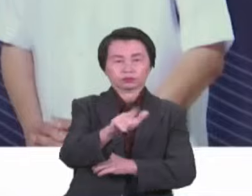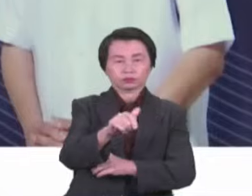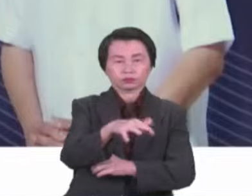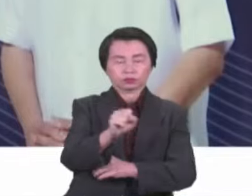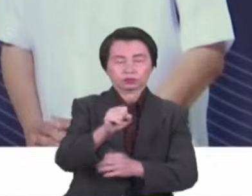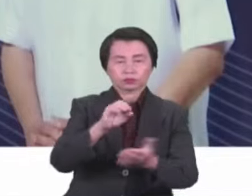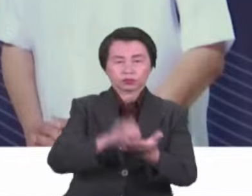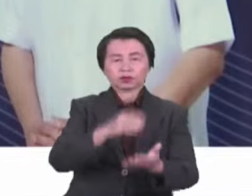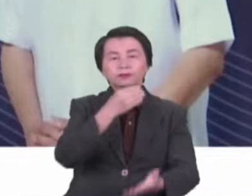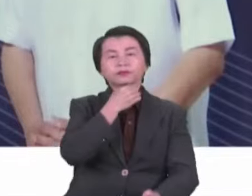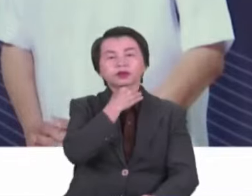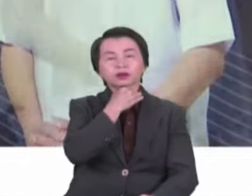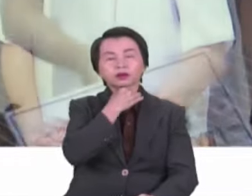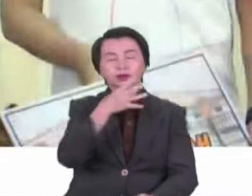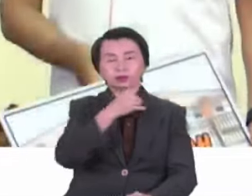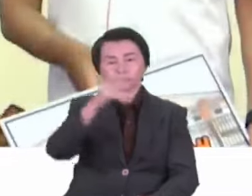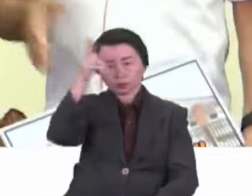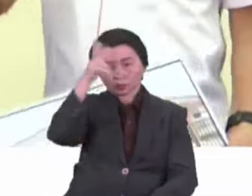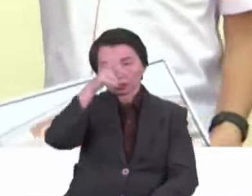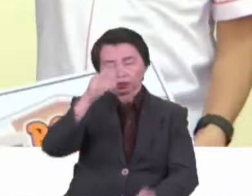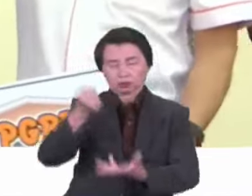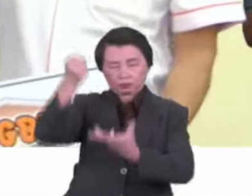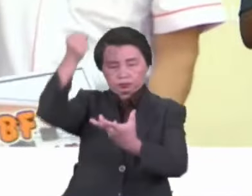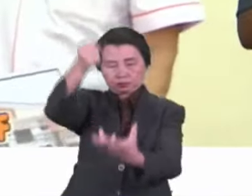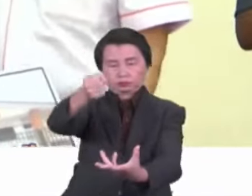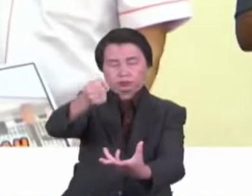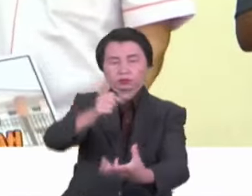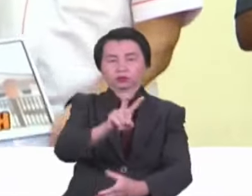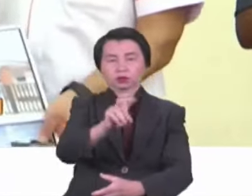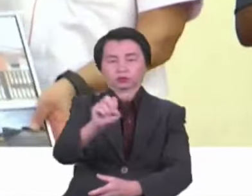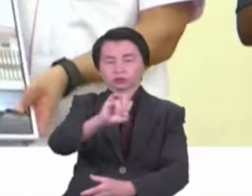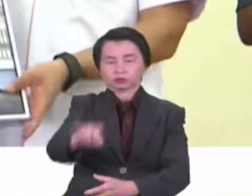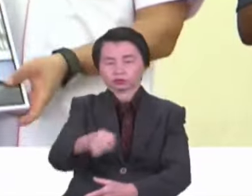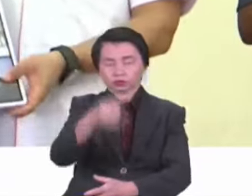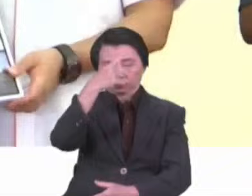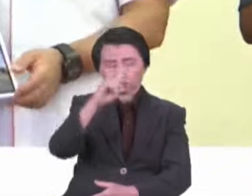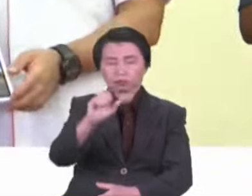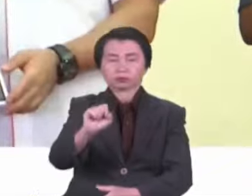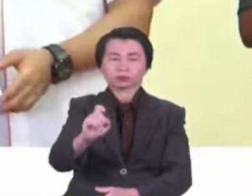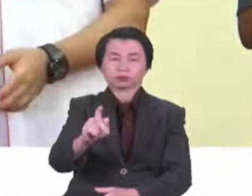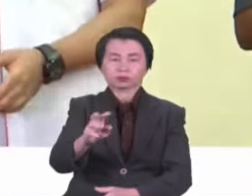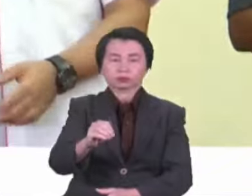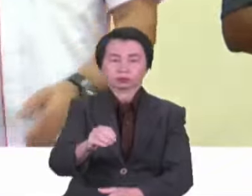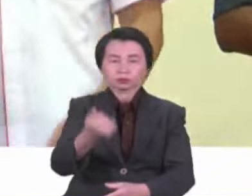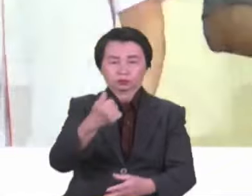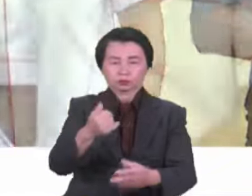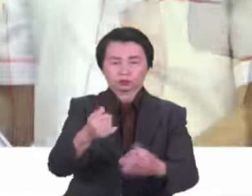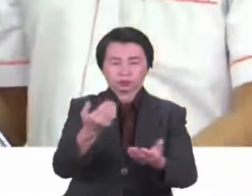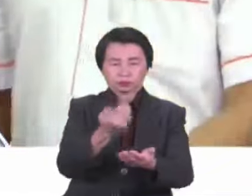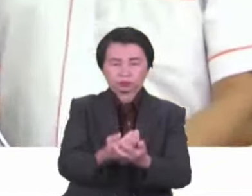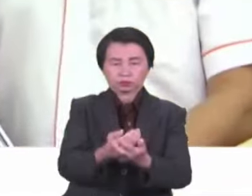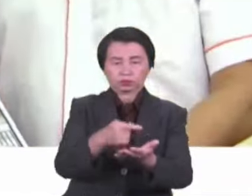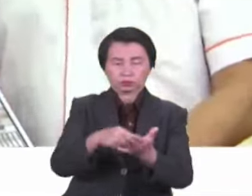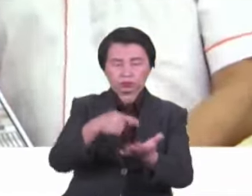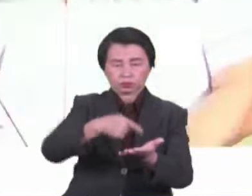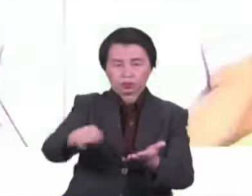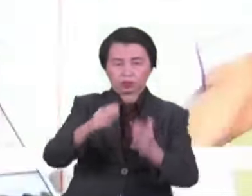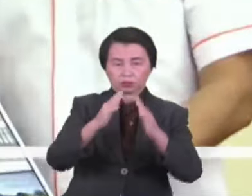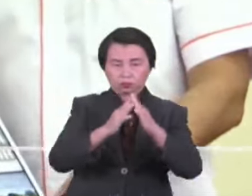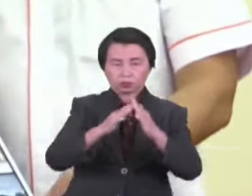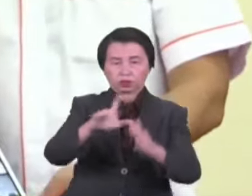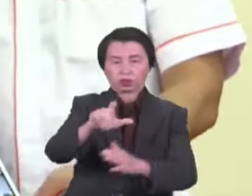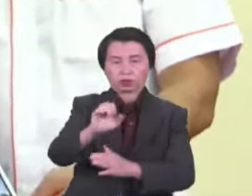Sungai Siput, Perak. Selain itu, kerajaan juga memperuntukkan RM20 juta untuk skim jaminan kredit perumahan sebagai pembiayaan pembinaan rumah